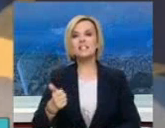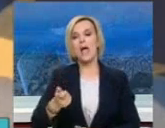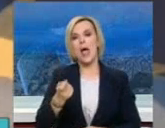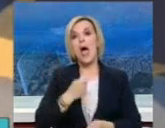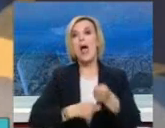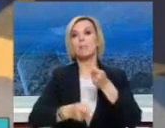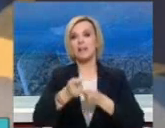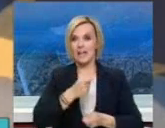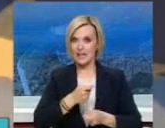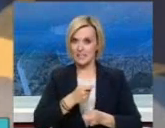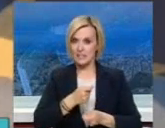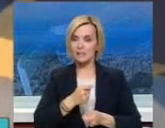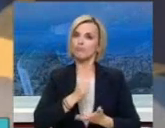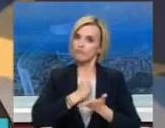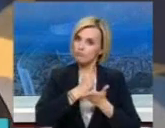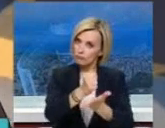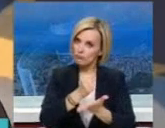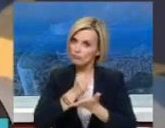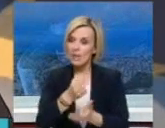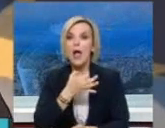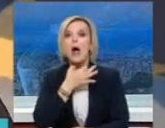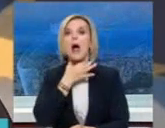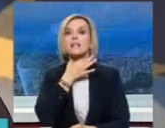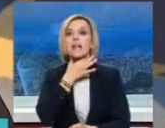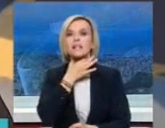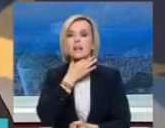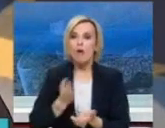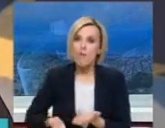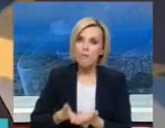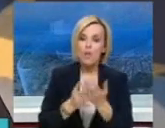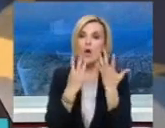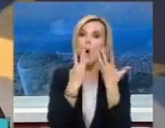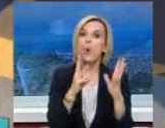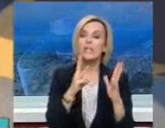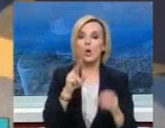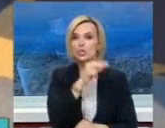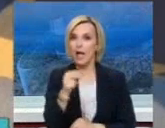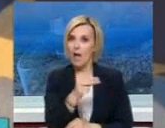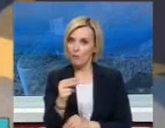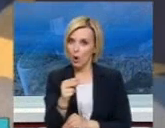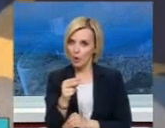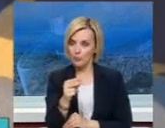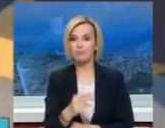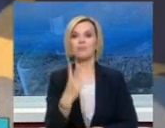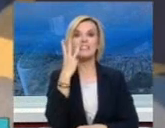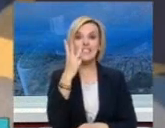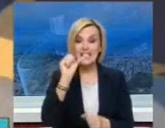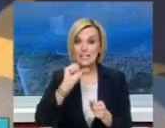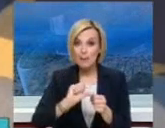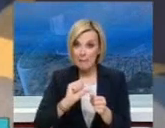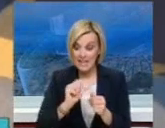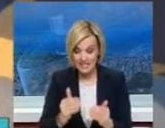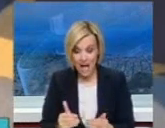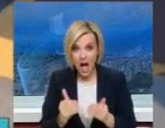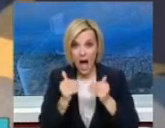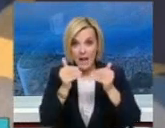οικονομική ενίσχυση των 800 ευρώ, θα έχουν τη δυνατότητα αναστολής δόσεων για διάστημα 3 μηνών.